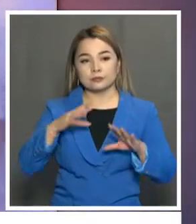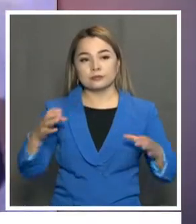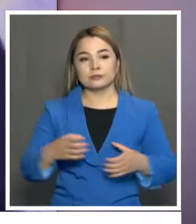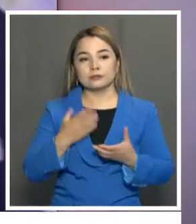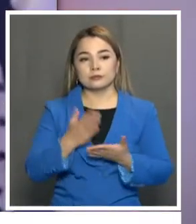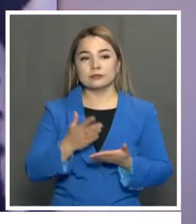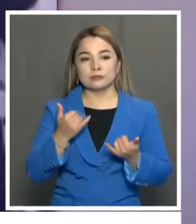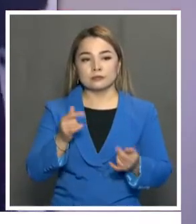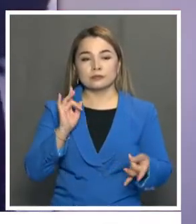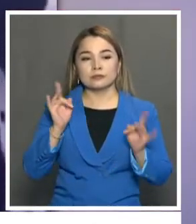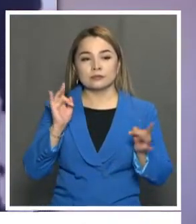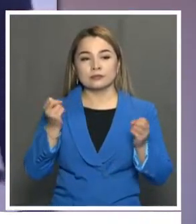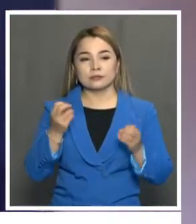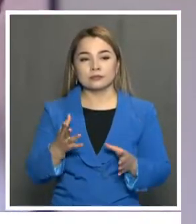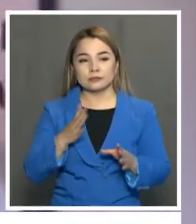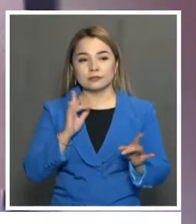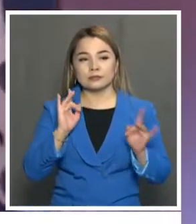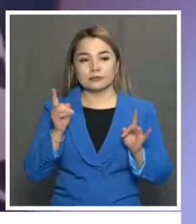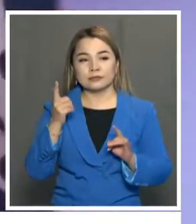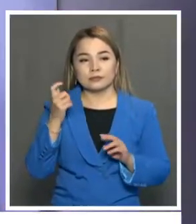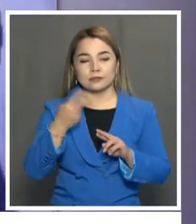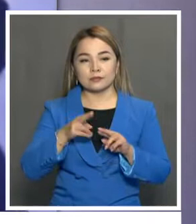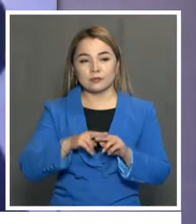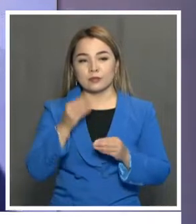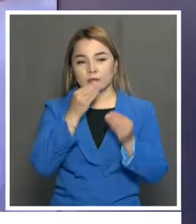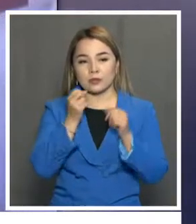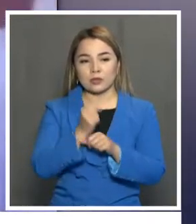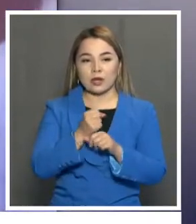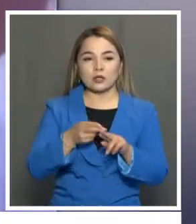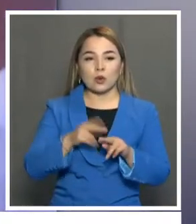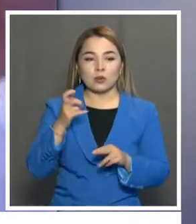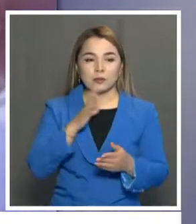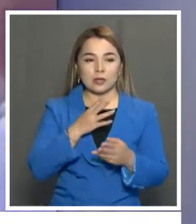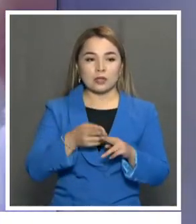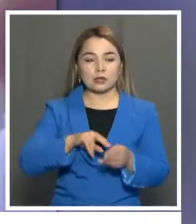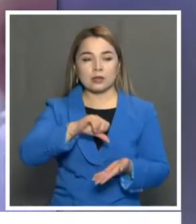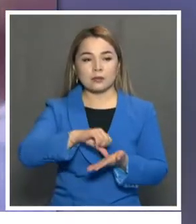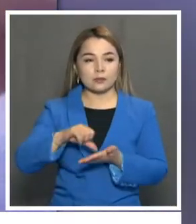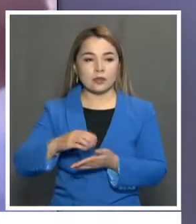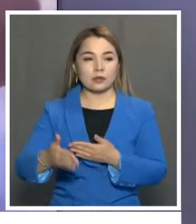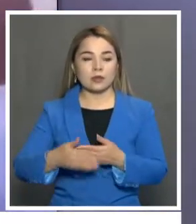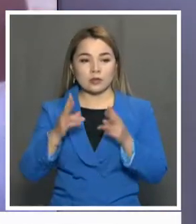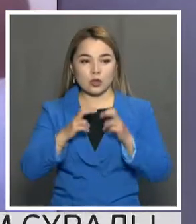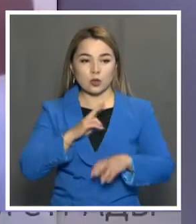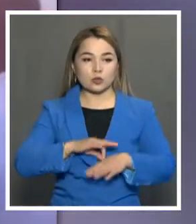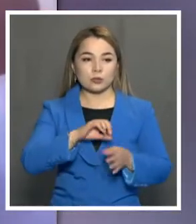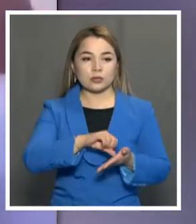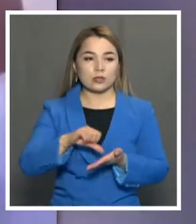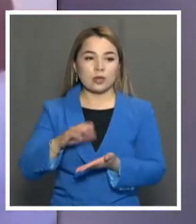адам дыбысты жарықты тапанша қолданған. Сондай-ақ той иесі мен мейрамхана қожайынына қатысты да қазір тексеру жүріп